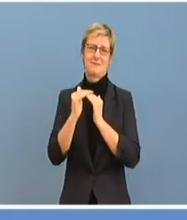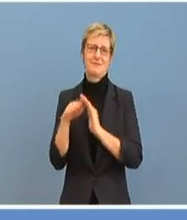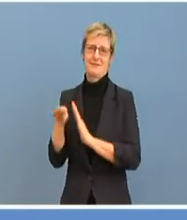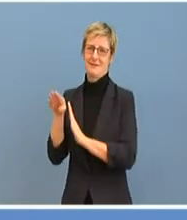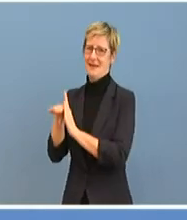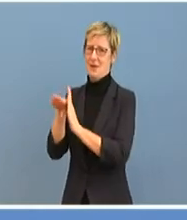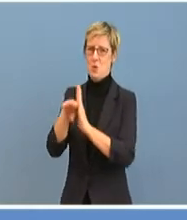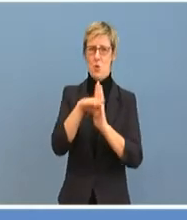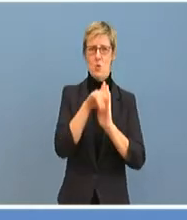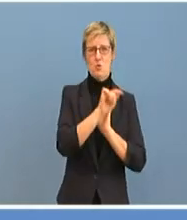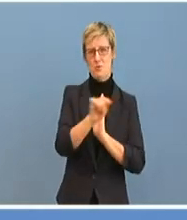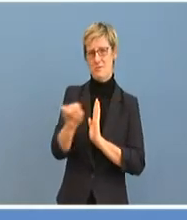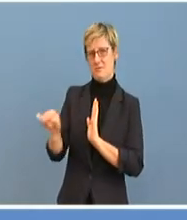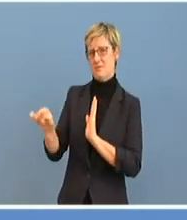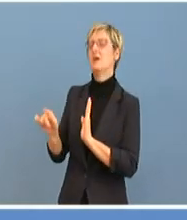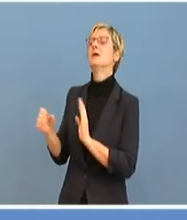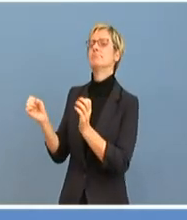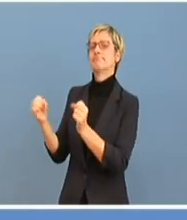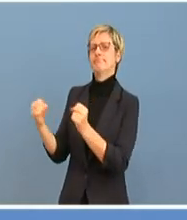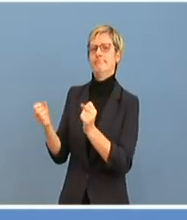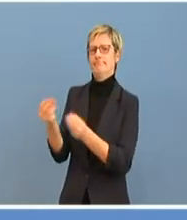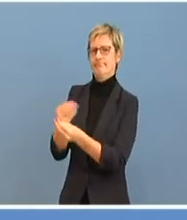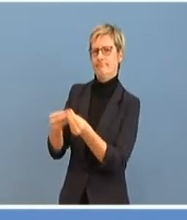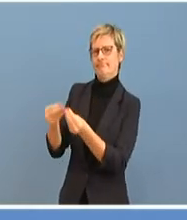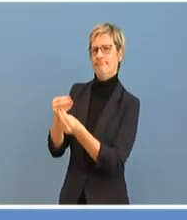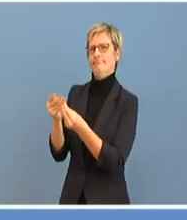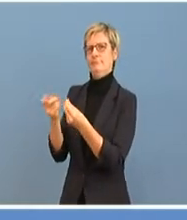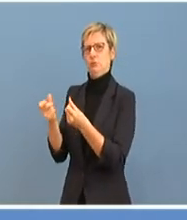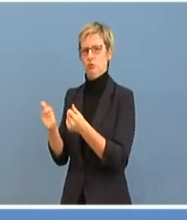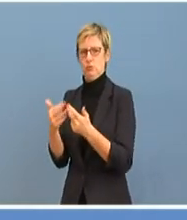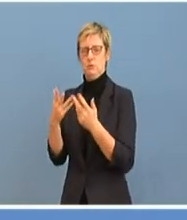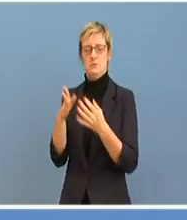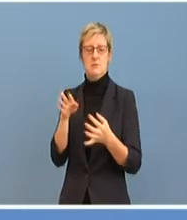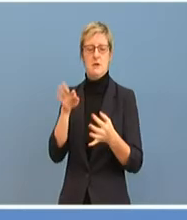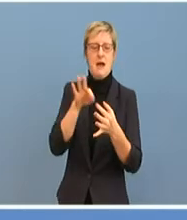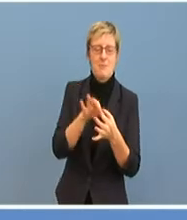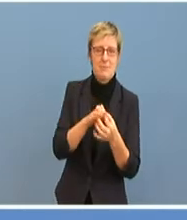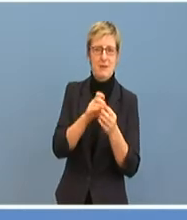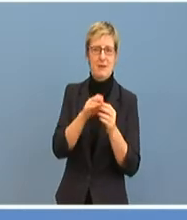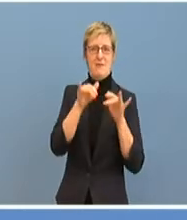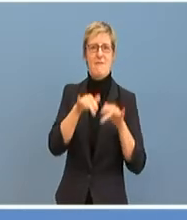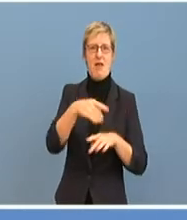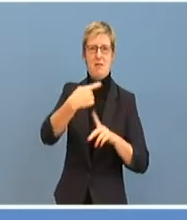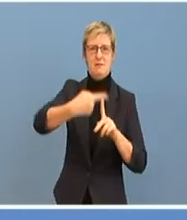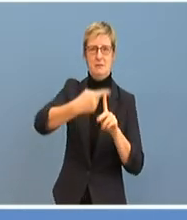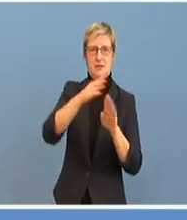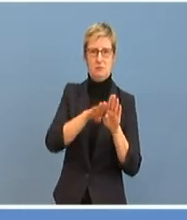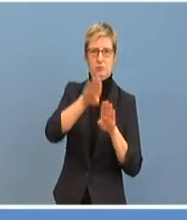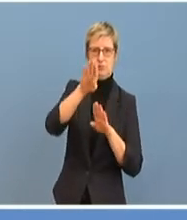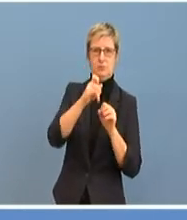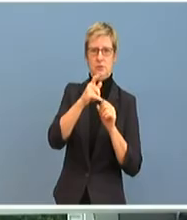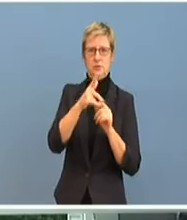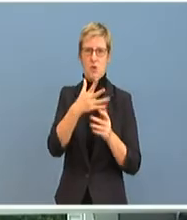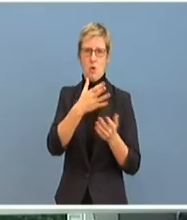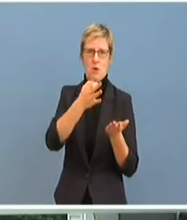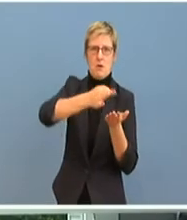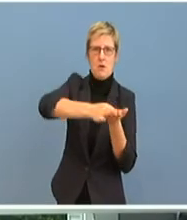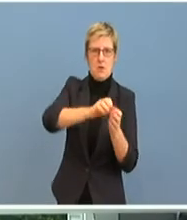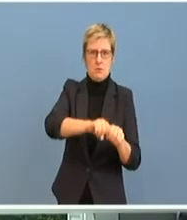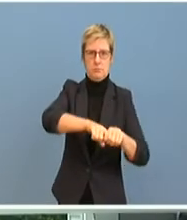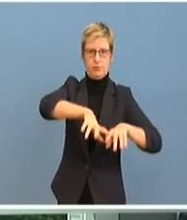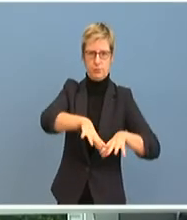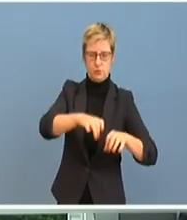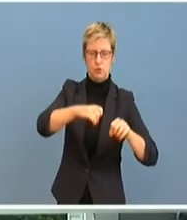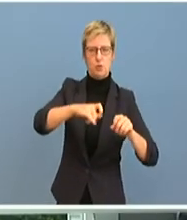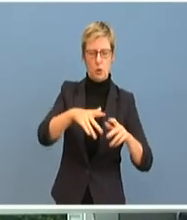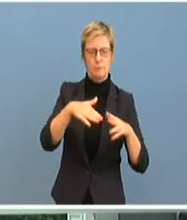diese Länder auf eine bestimmte Inzidenz in sogenannten Hotspots reagieren. Das